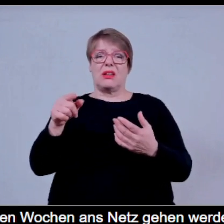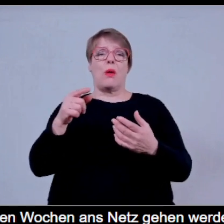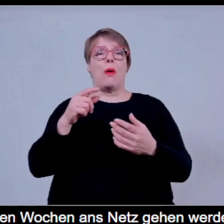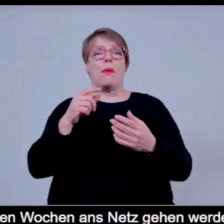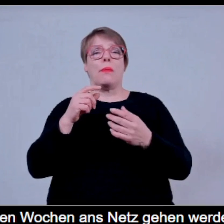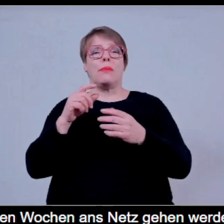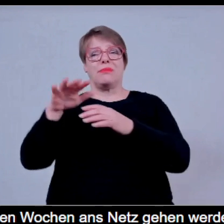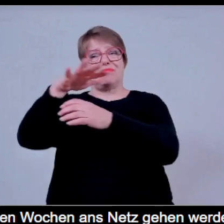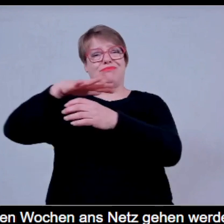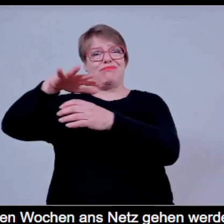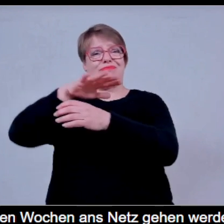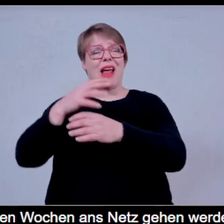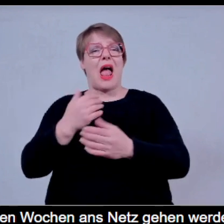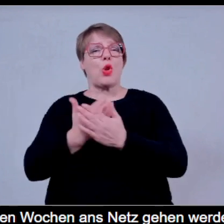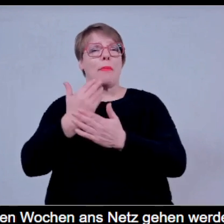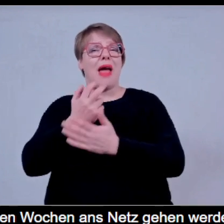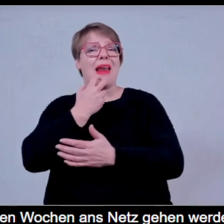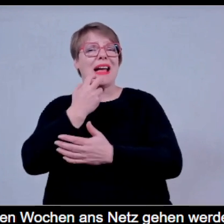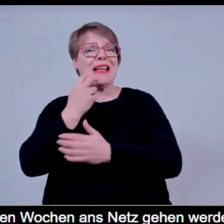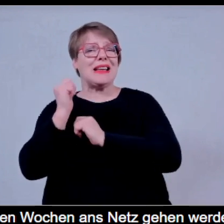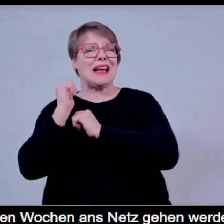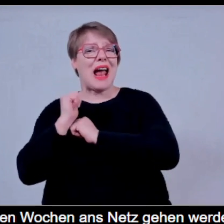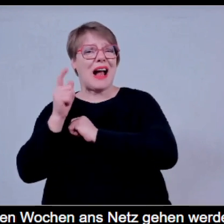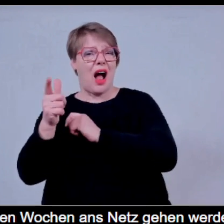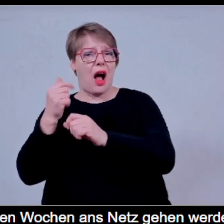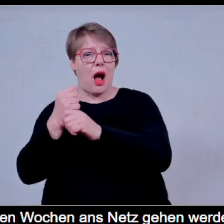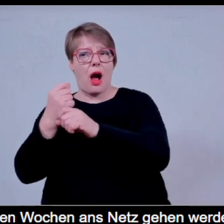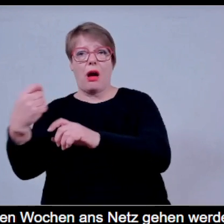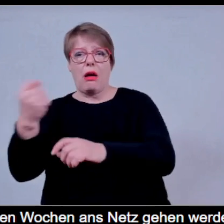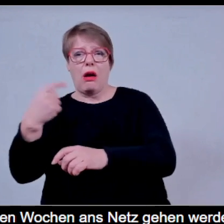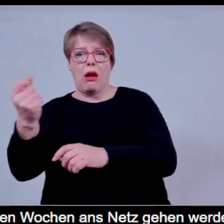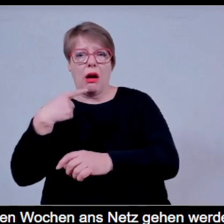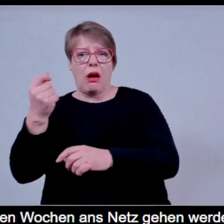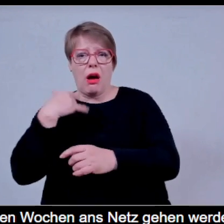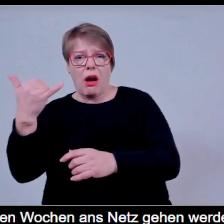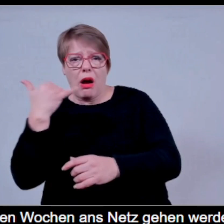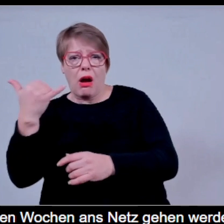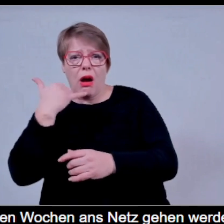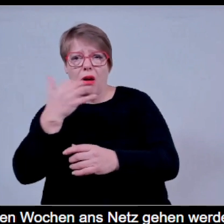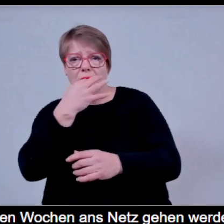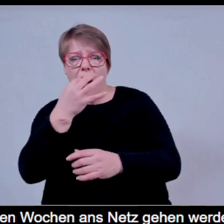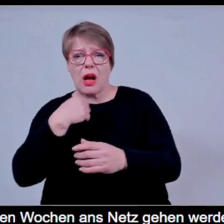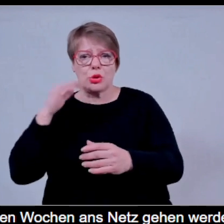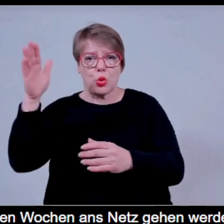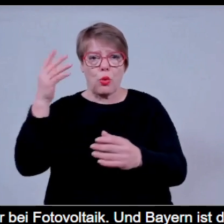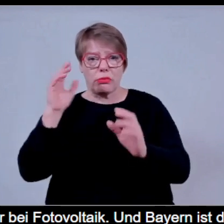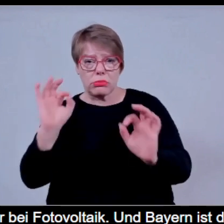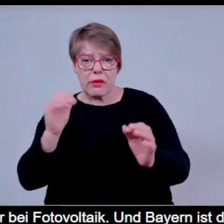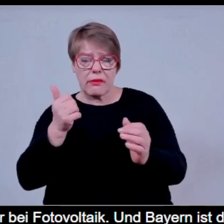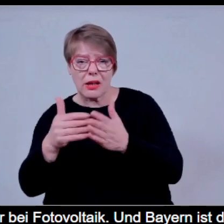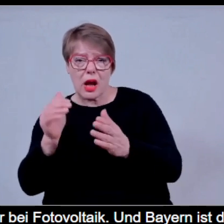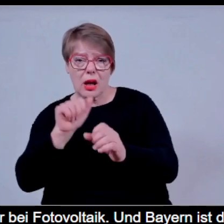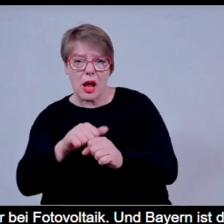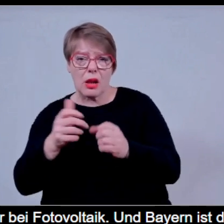man hier Erlös-Obergrenzen einziehen müsse. Man will eben die hohen Strompreise an der Weite gegenfinanzieren,